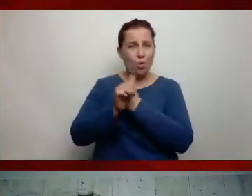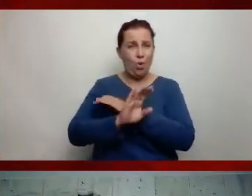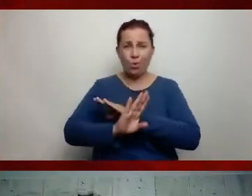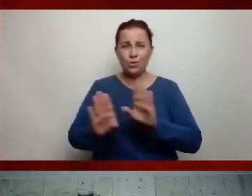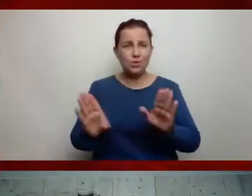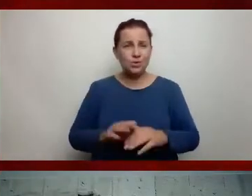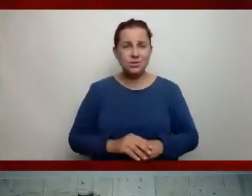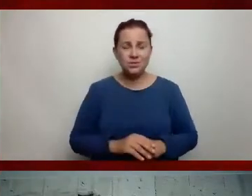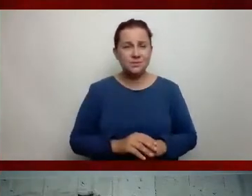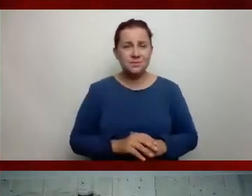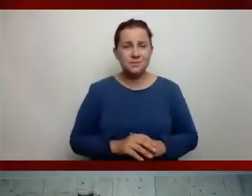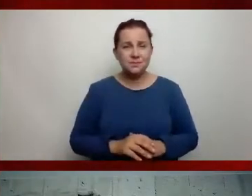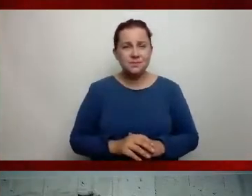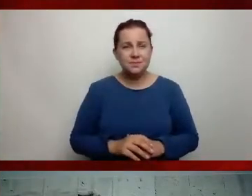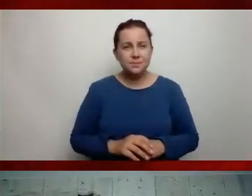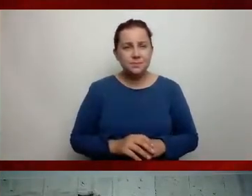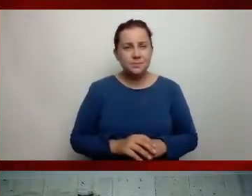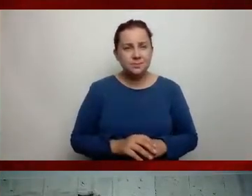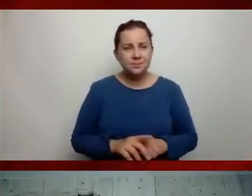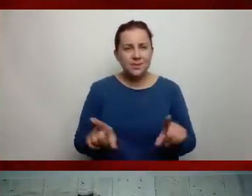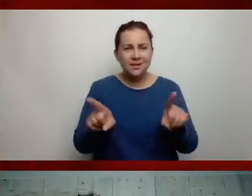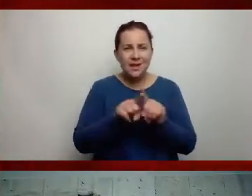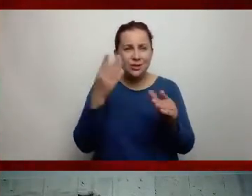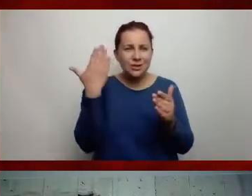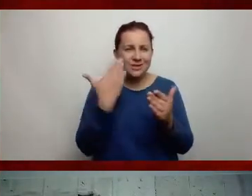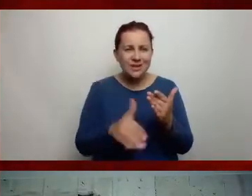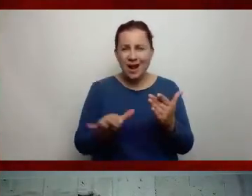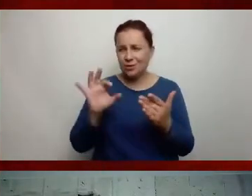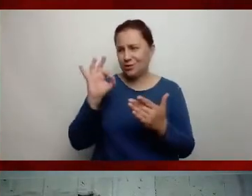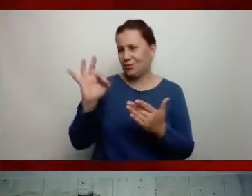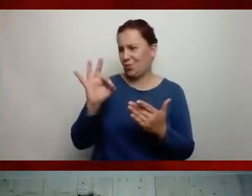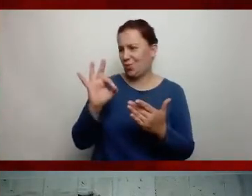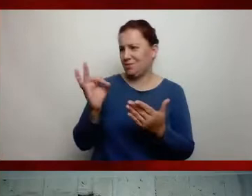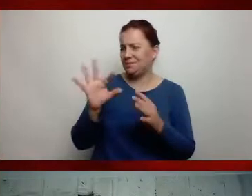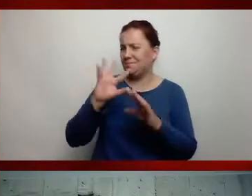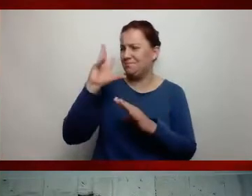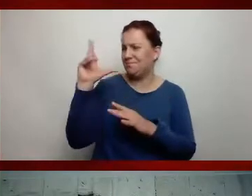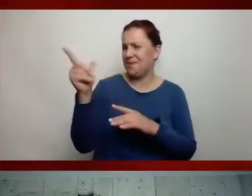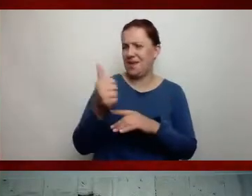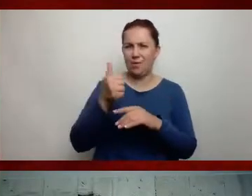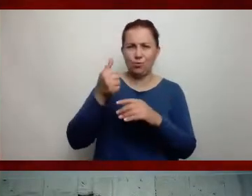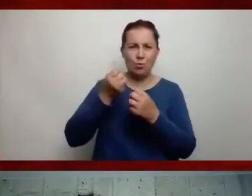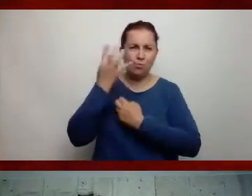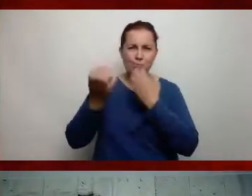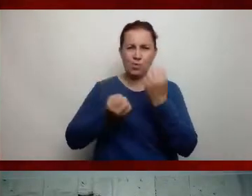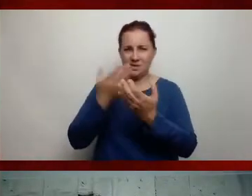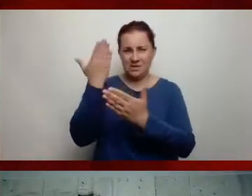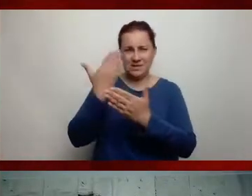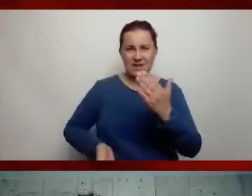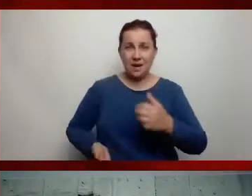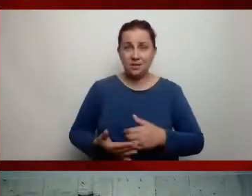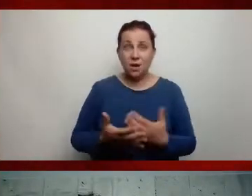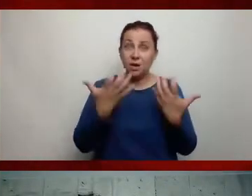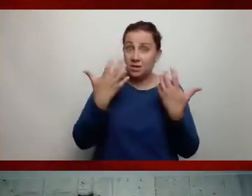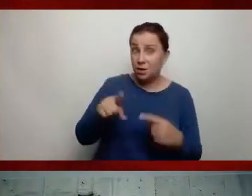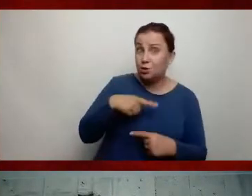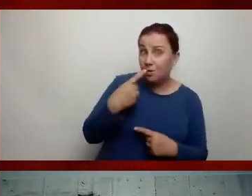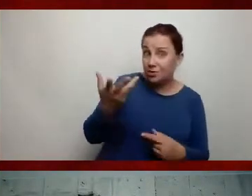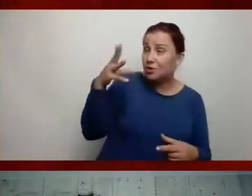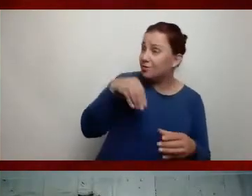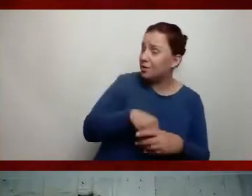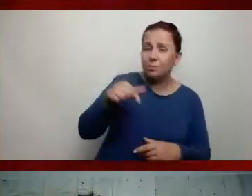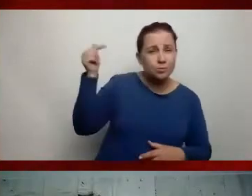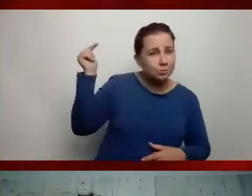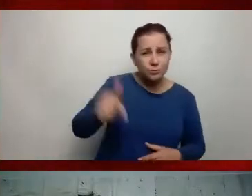w sposób racjonalny i traci cały swój urok i poetykę. Krótko czyli mówiąc, chcesz powiedzieć, że to musi być